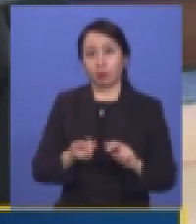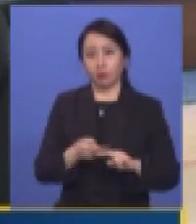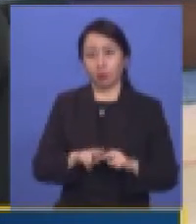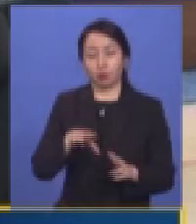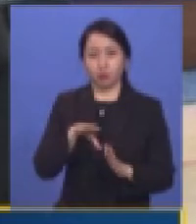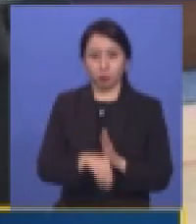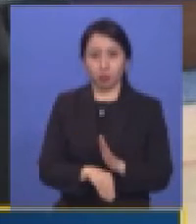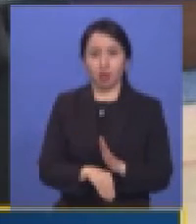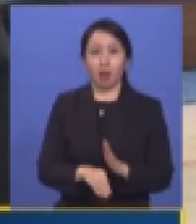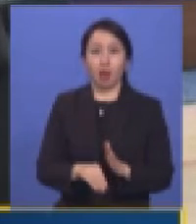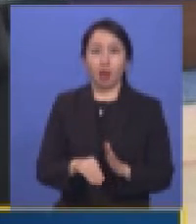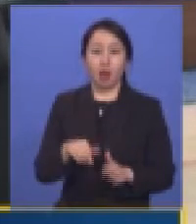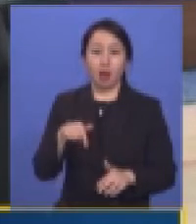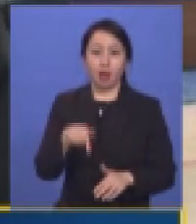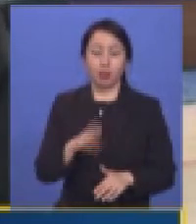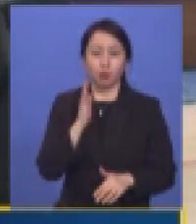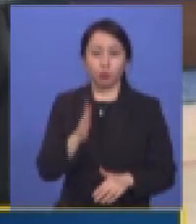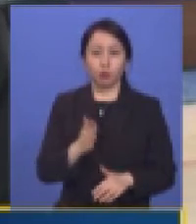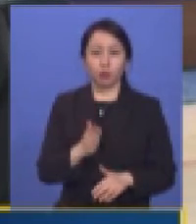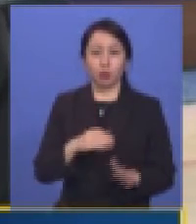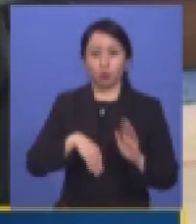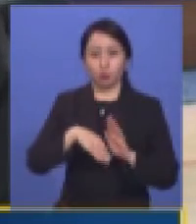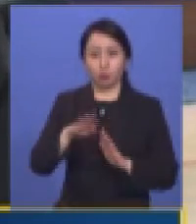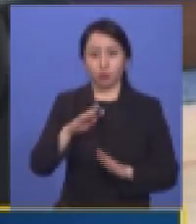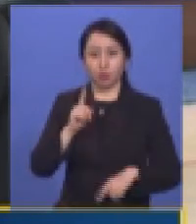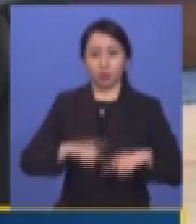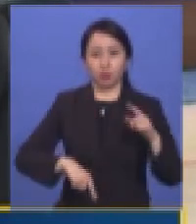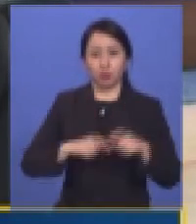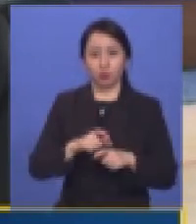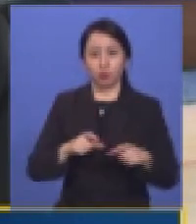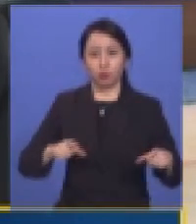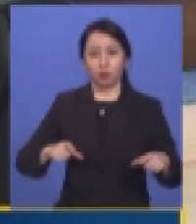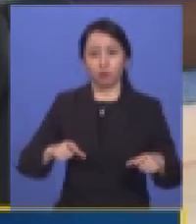вносятся они будут служить на благо нашей родине на благо наших людей